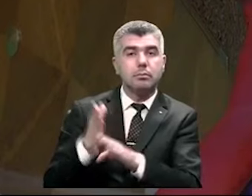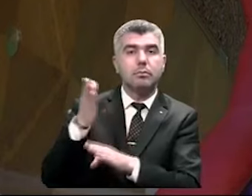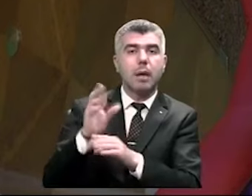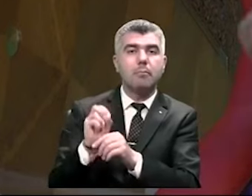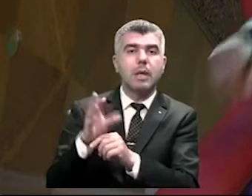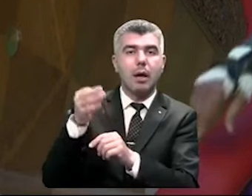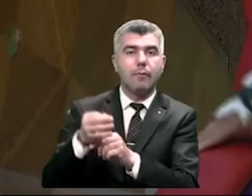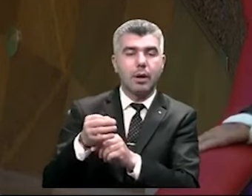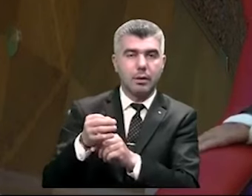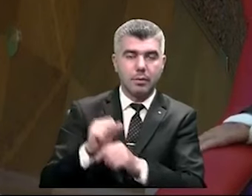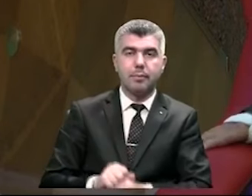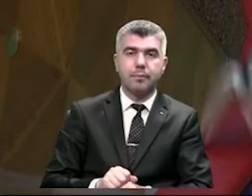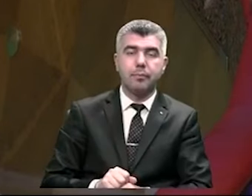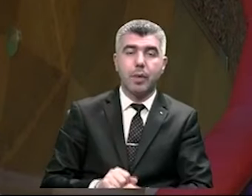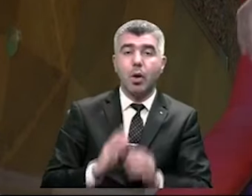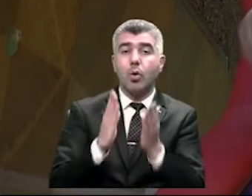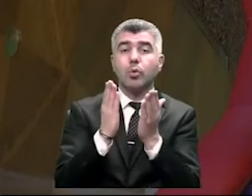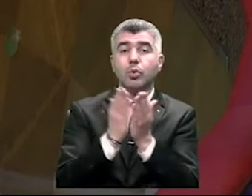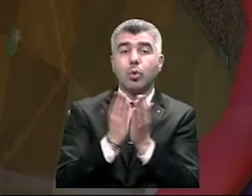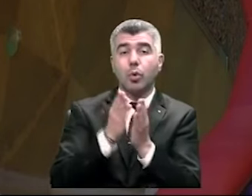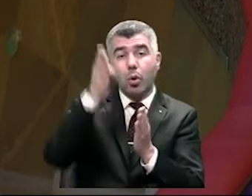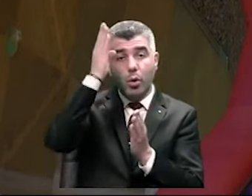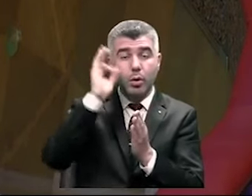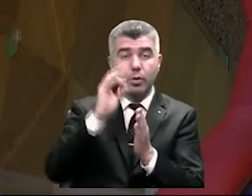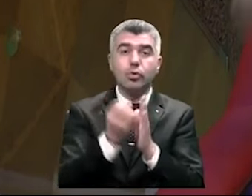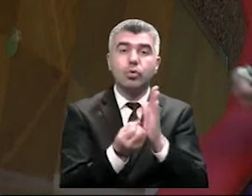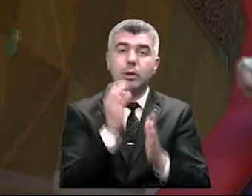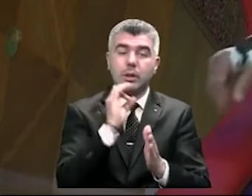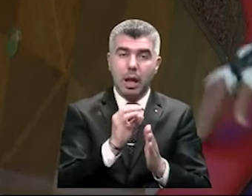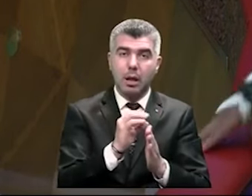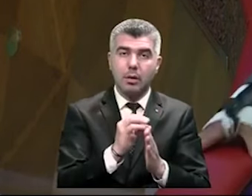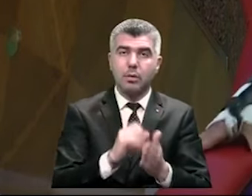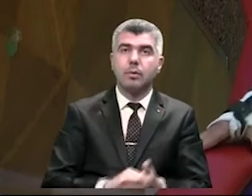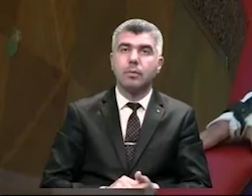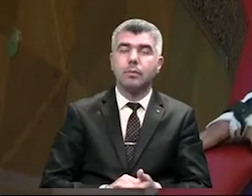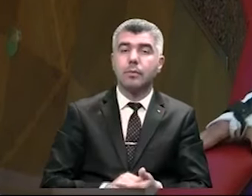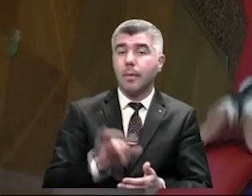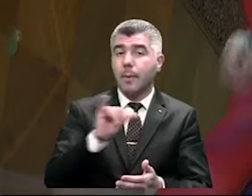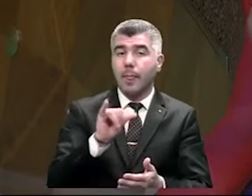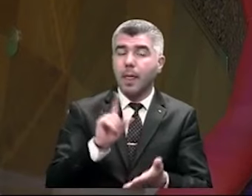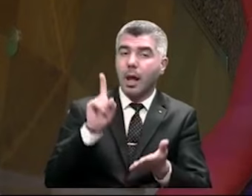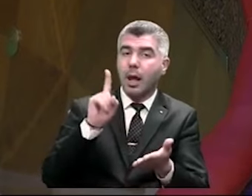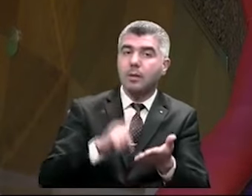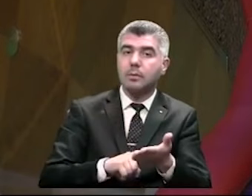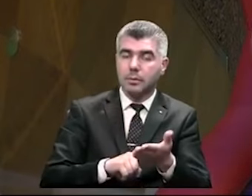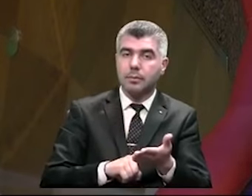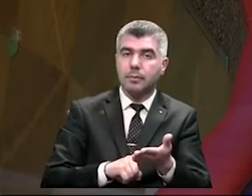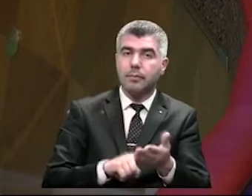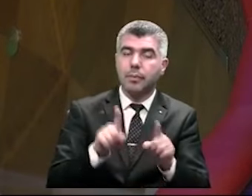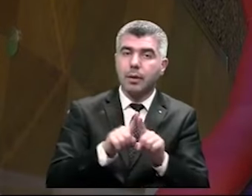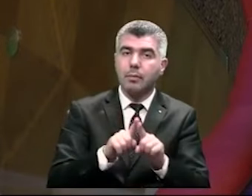وهد الدكاتره منج الجديد ه ال000 غادي يكون عندهم واحد الالزاميه باش